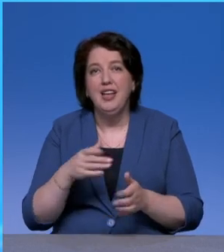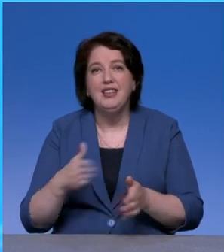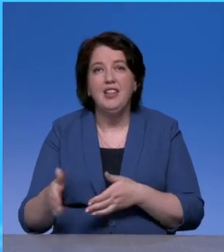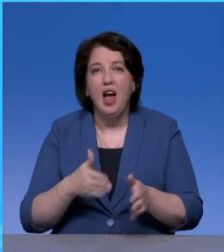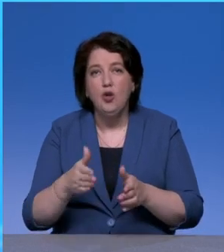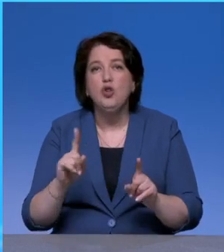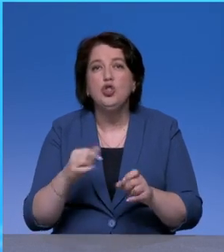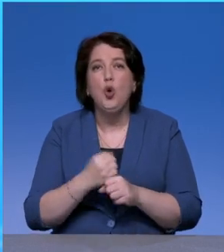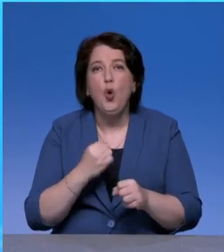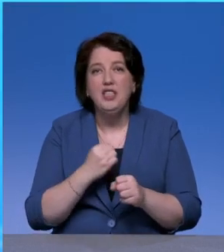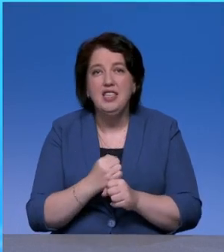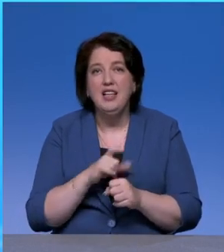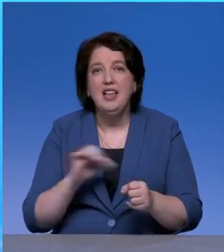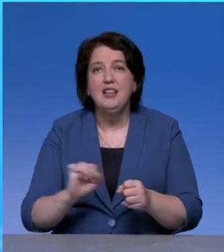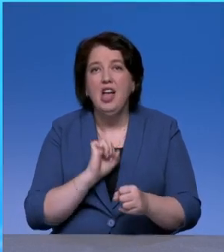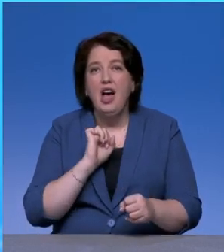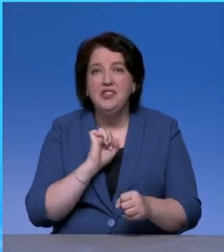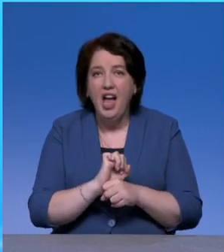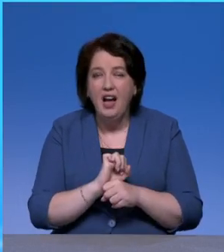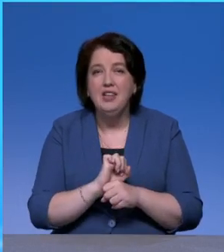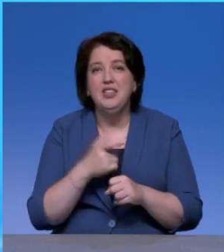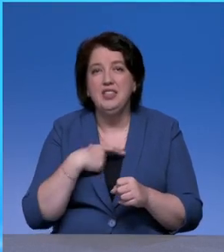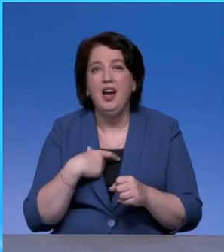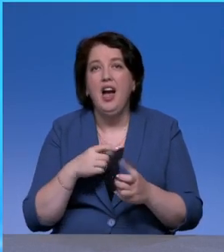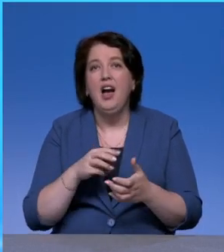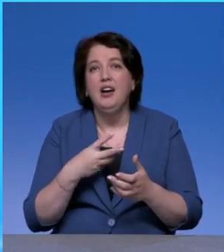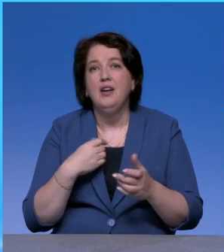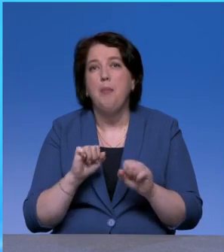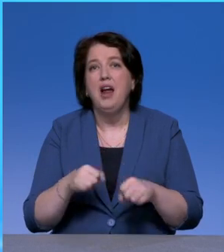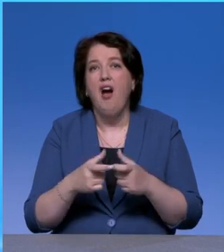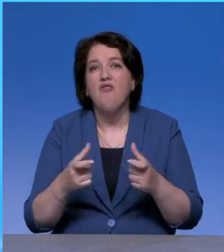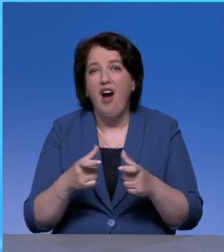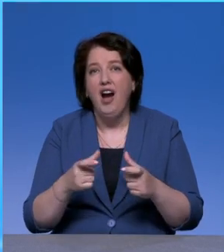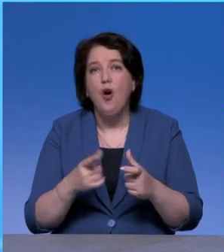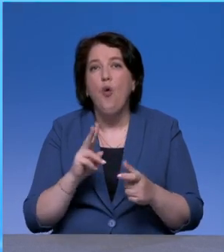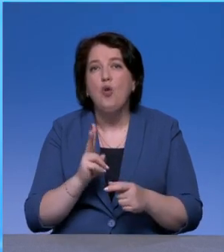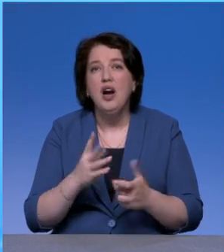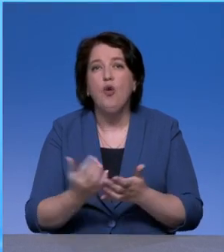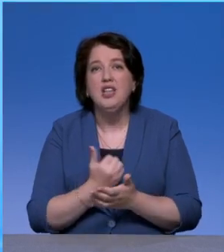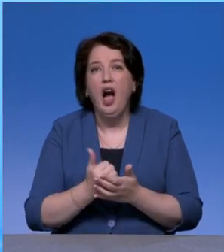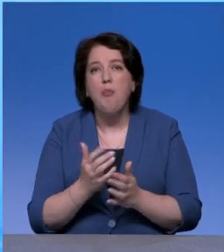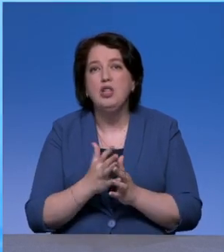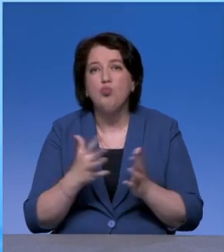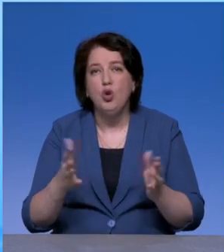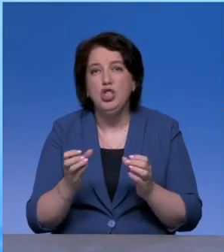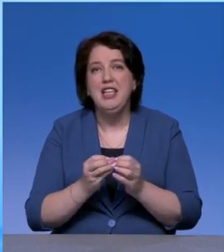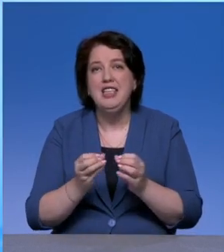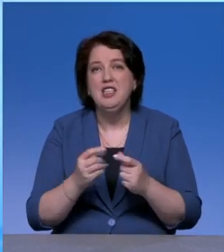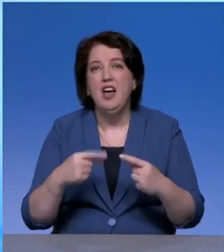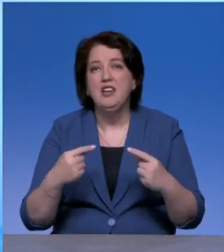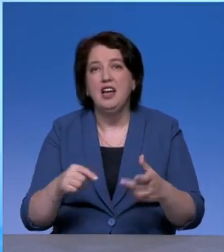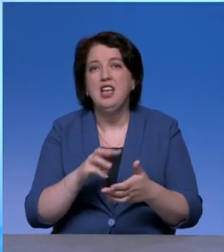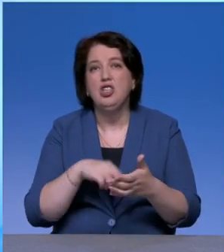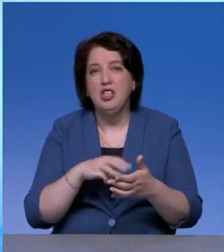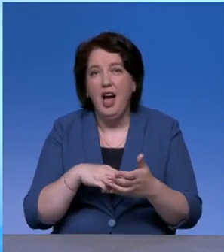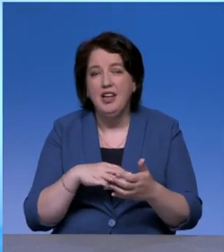кого накопилось больше 10 штрафов. Итак, через несколько буквально минут будем обсуждать карманные